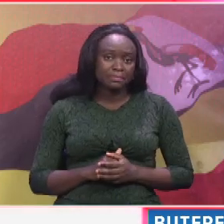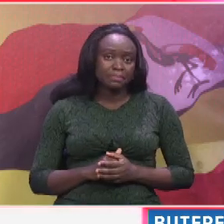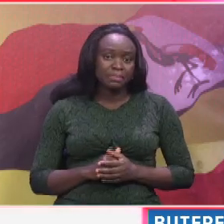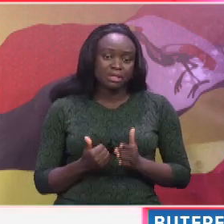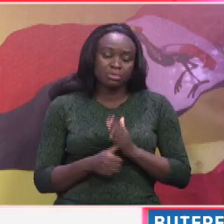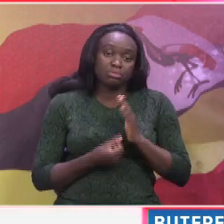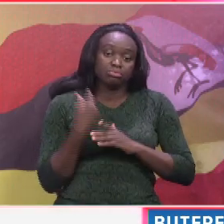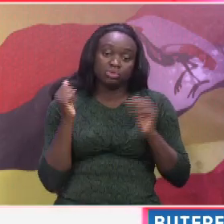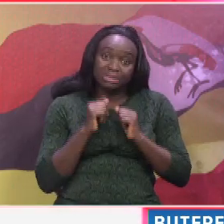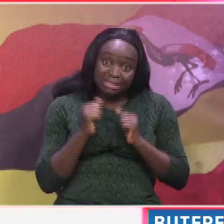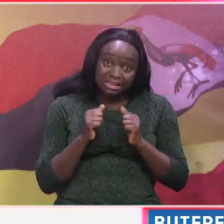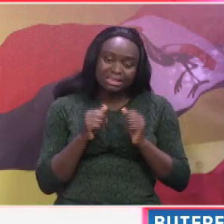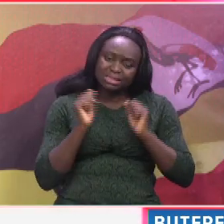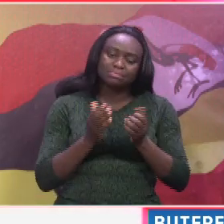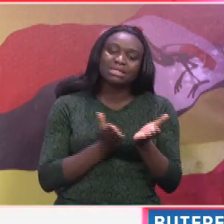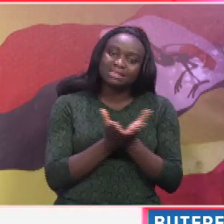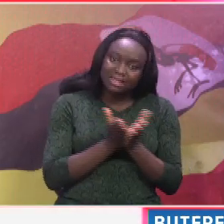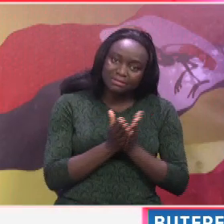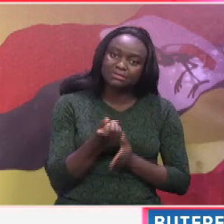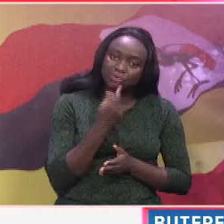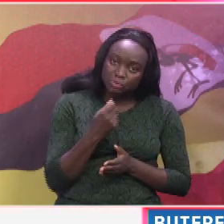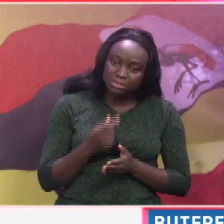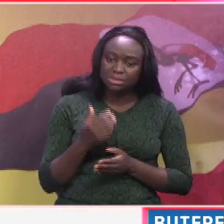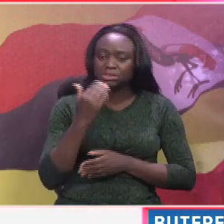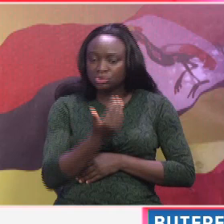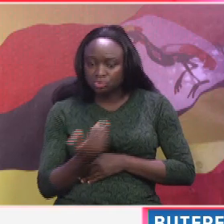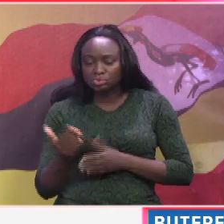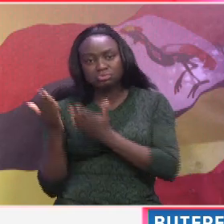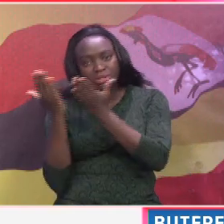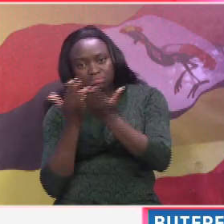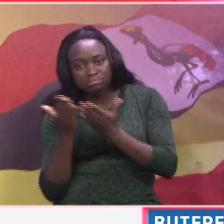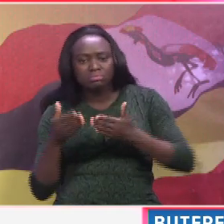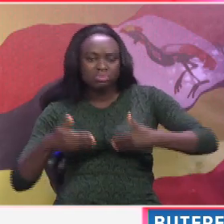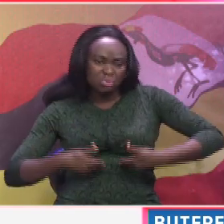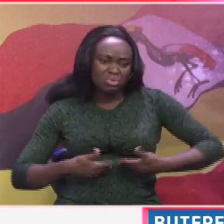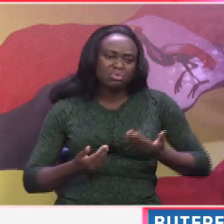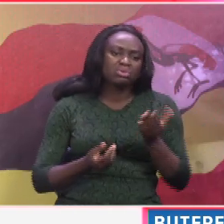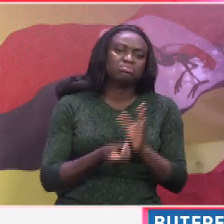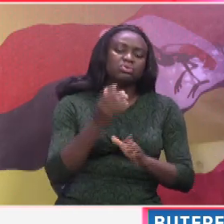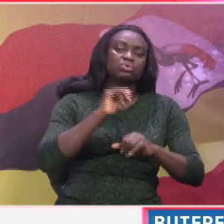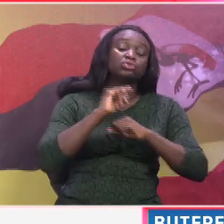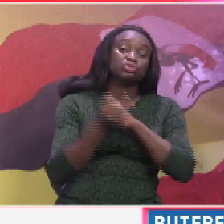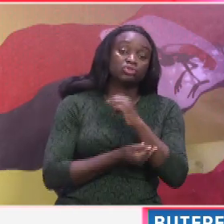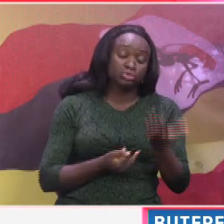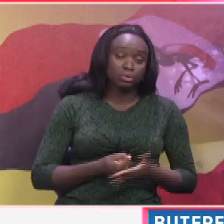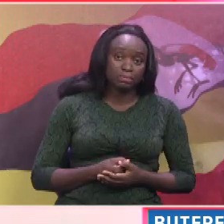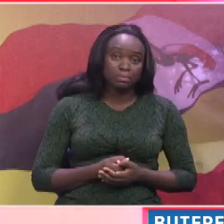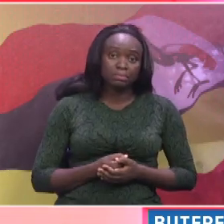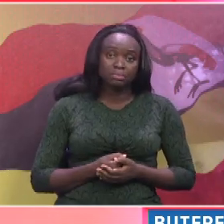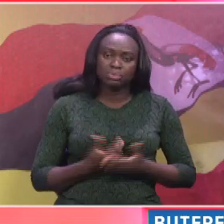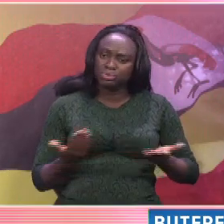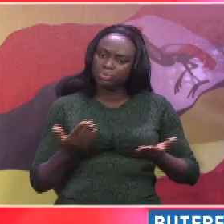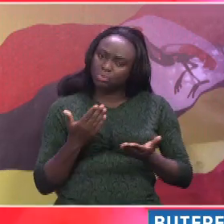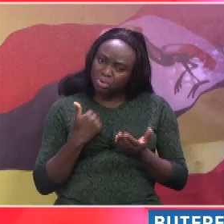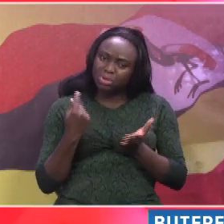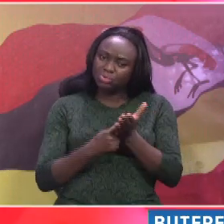bajjanjabibwe nga balwadde, abaana bagende mu masomero, abavubuka babe n'emirimu. Ensi yaffe bwetu bwe twagala